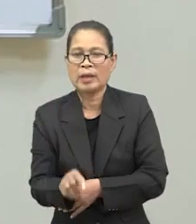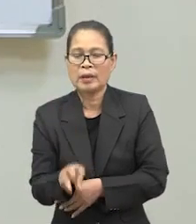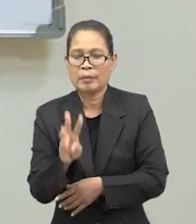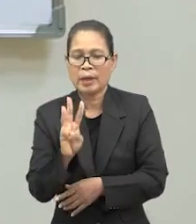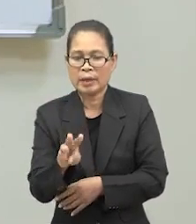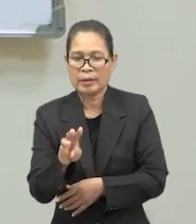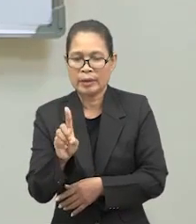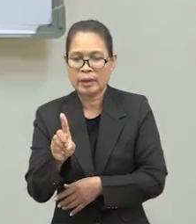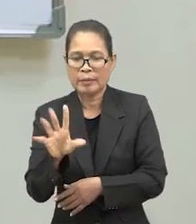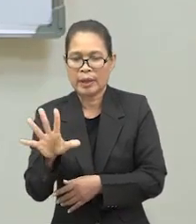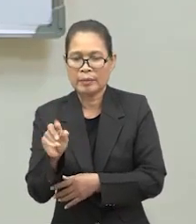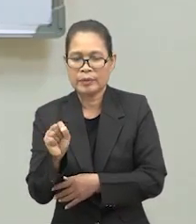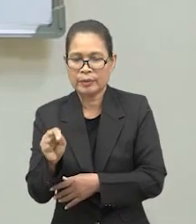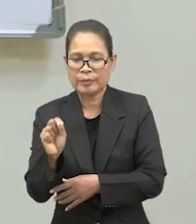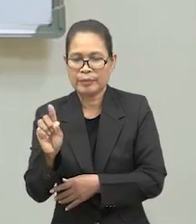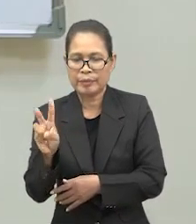rồi